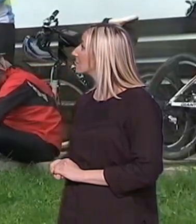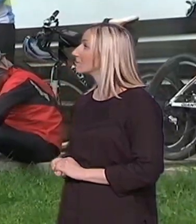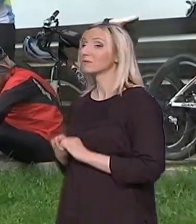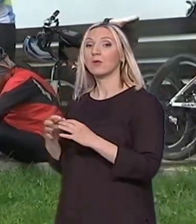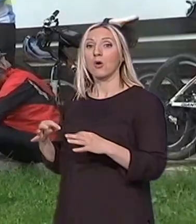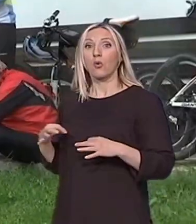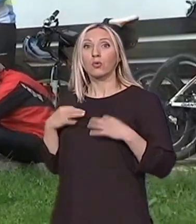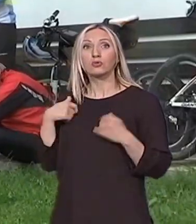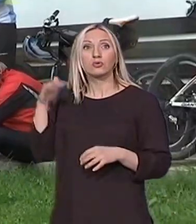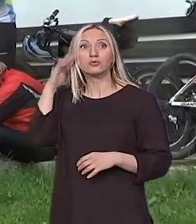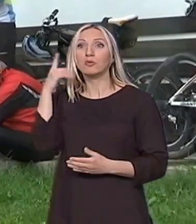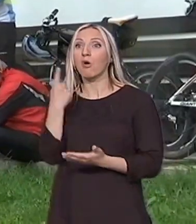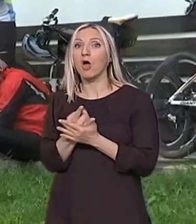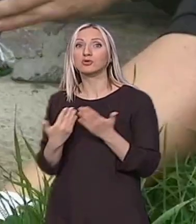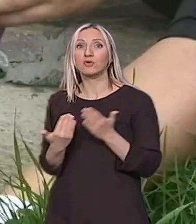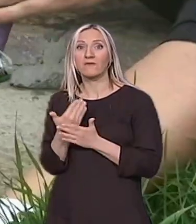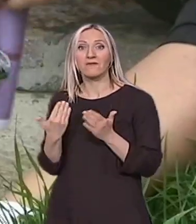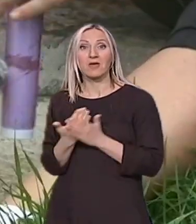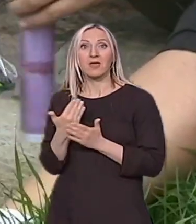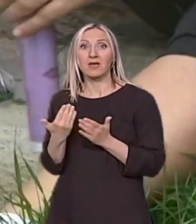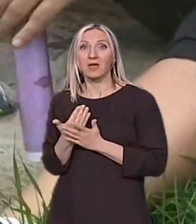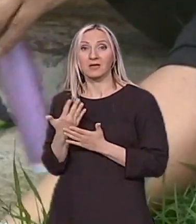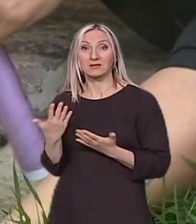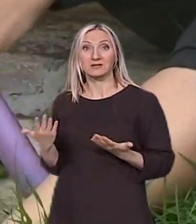Ujutru nas budi loša vest.